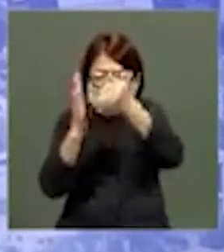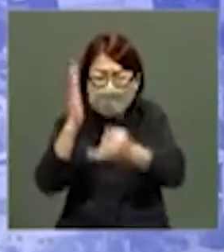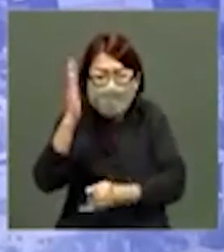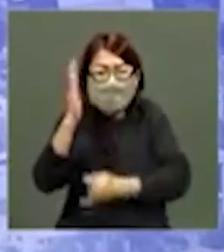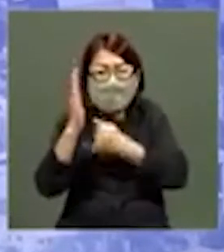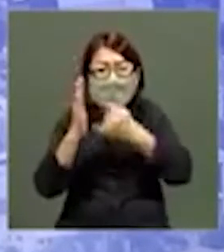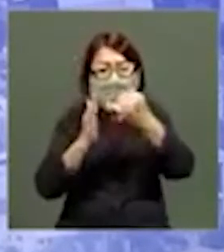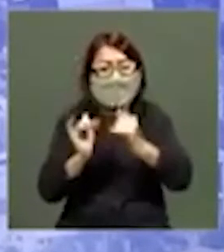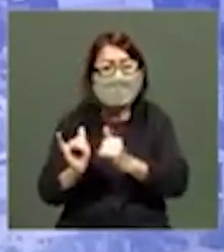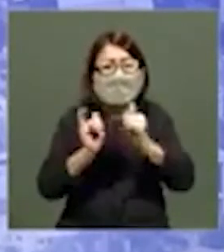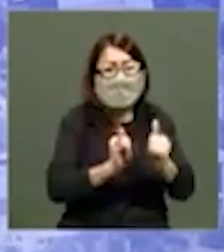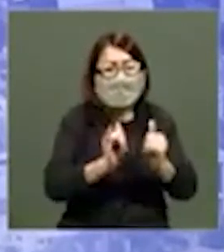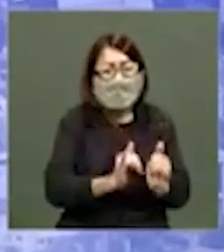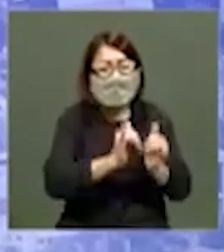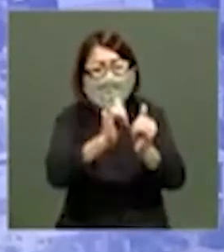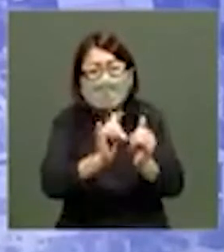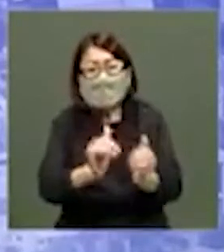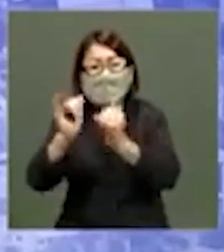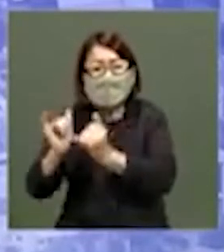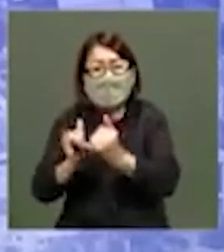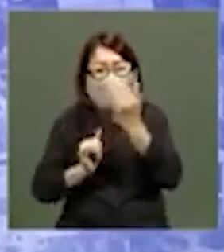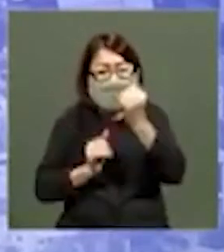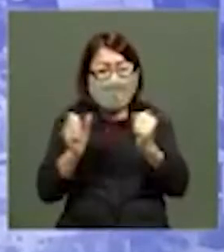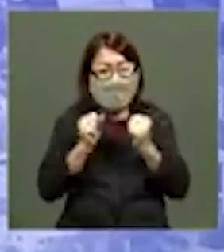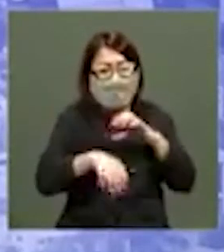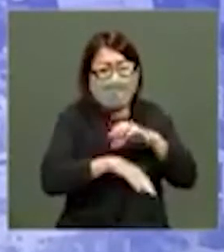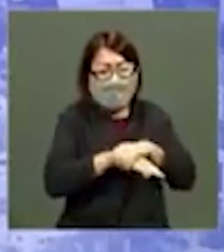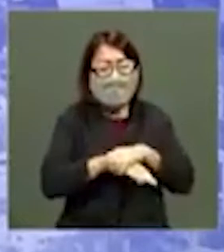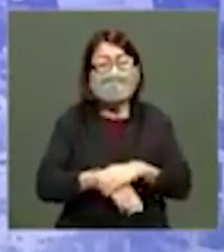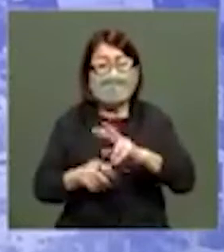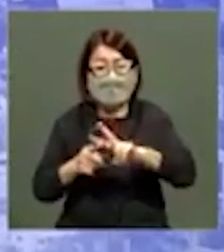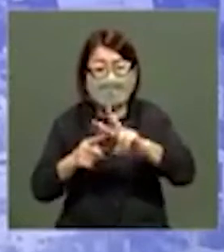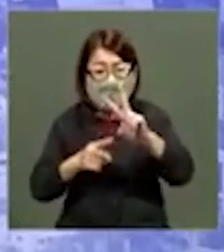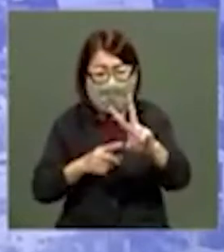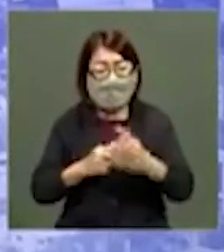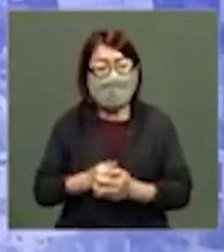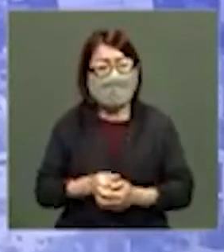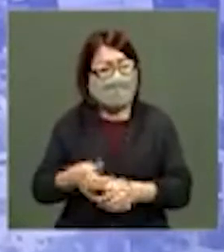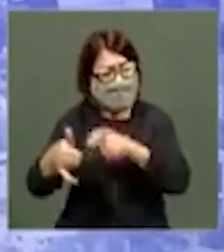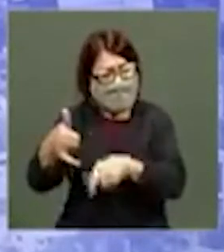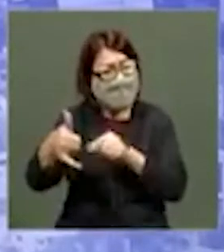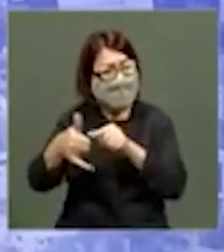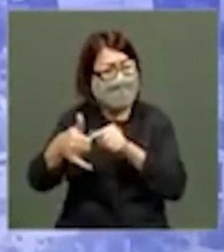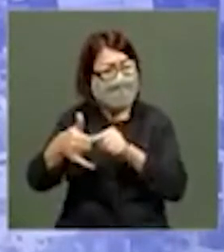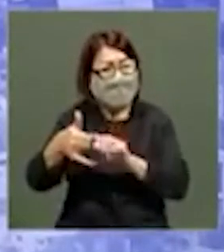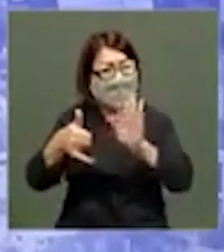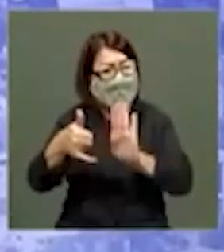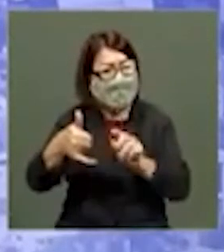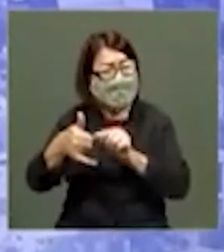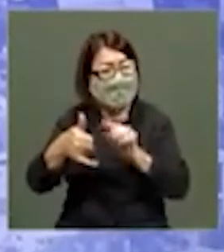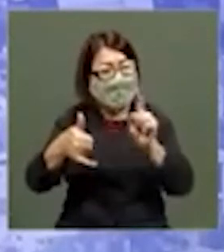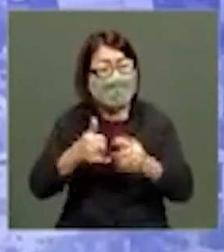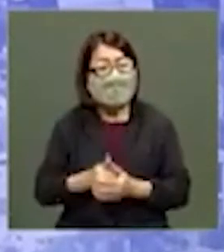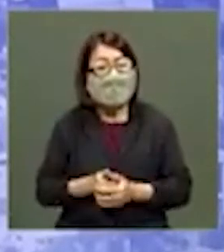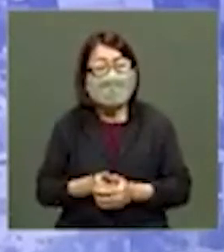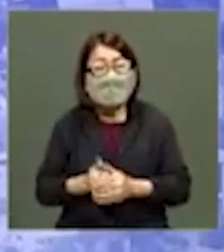บ่อยๆเพราะว่าเขาไม่ถูกกฎหมาย2ลักษณะของชุดพฤติกรรมของเขาคือเขาจะไปอยู่กับ